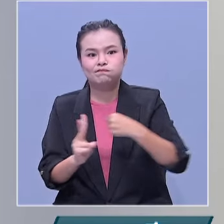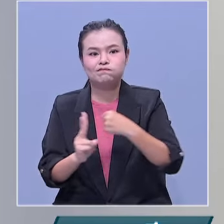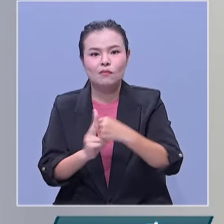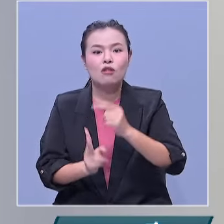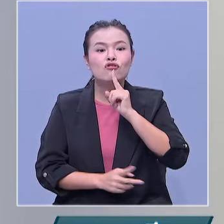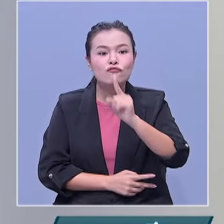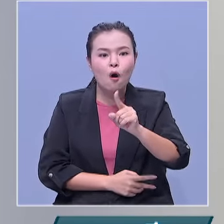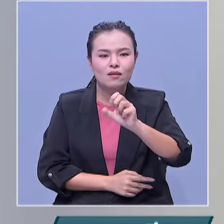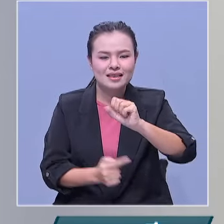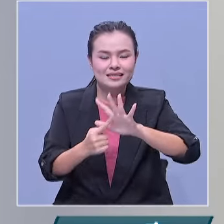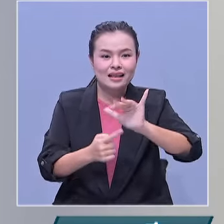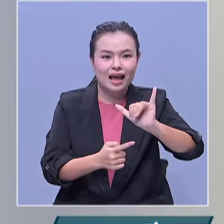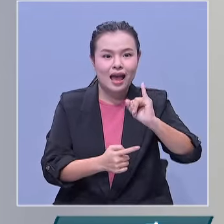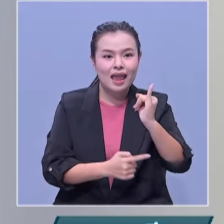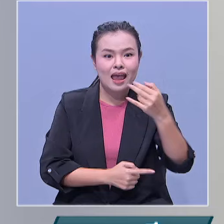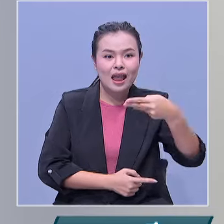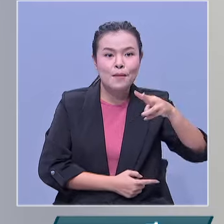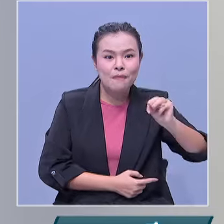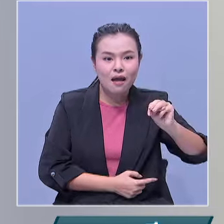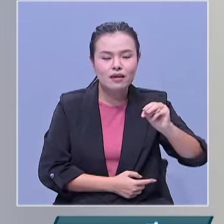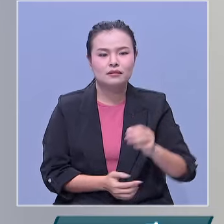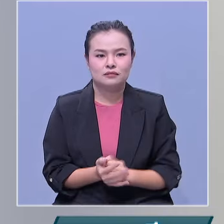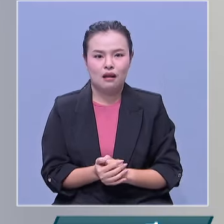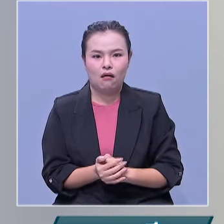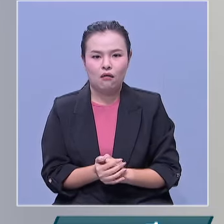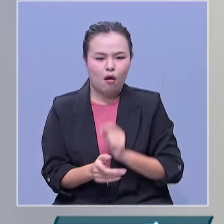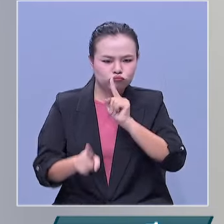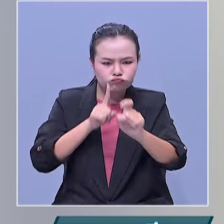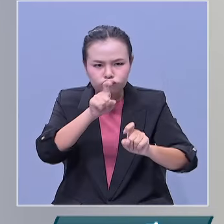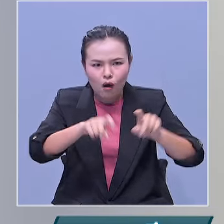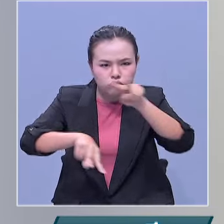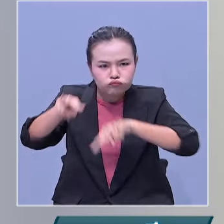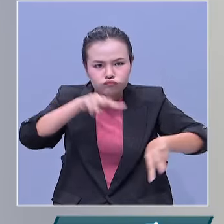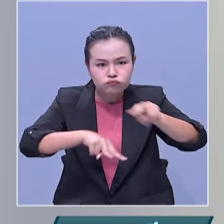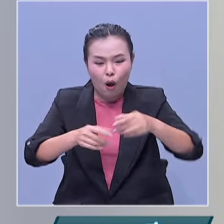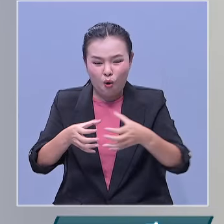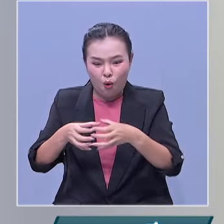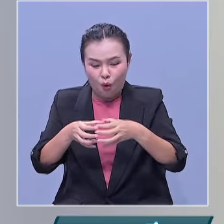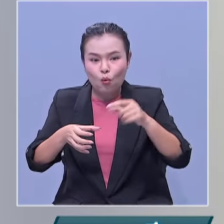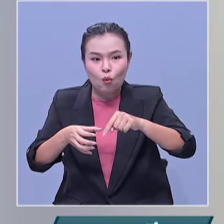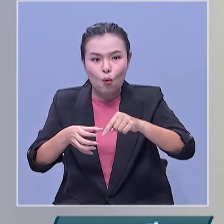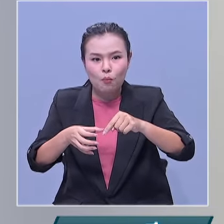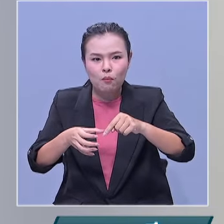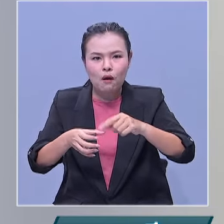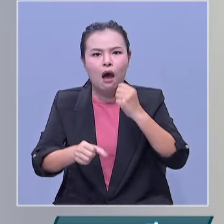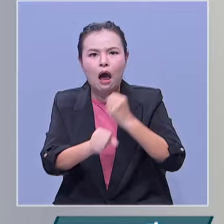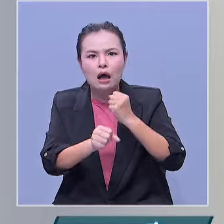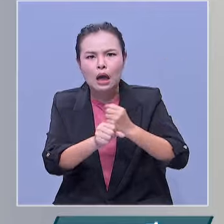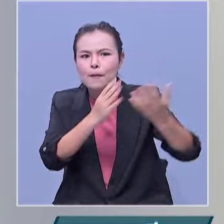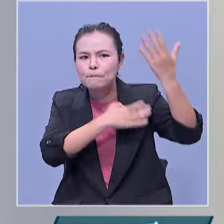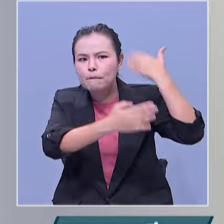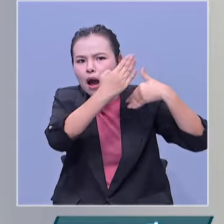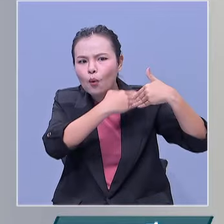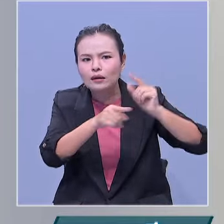รอดตำรวจยังไปสืบสวนขยายผลพบว่าแก๊งของนายตี๋เนี่ยนะครับไปก่อเหตุหรือก่อวีรกรรมอะไรเพิ่มเติมอีกหรือ